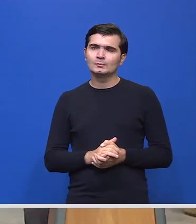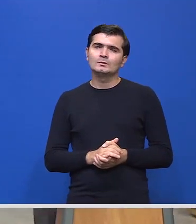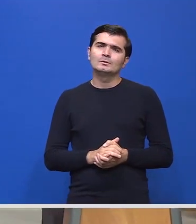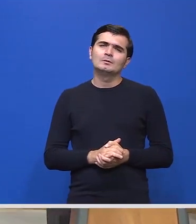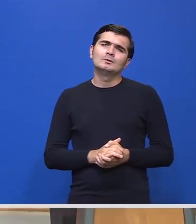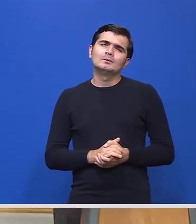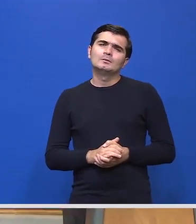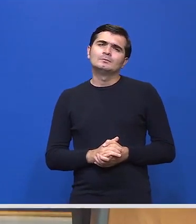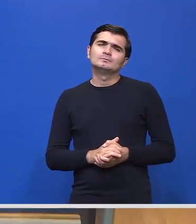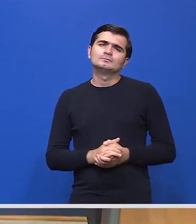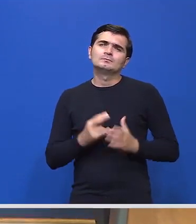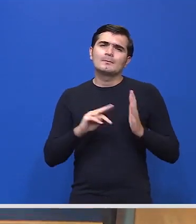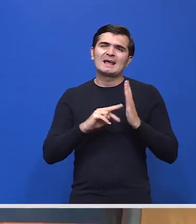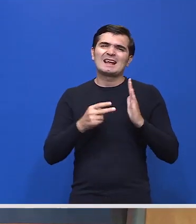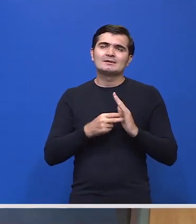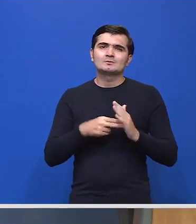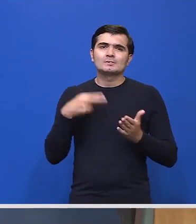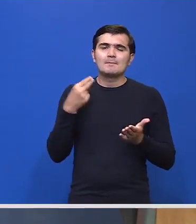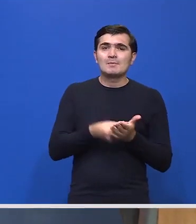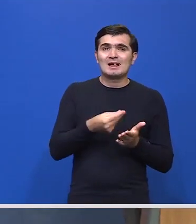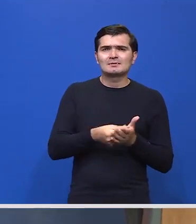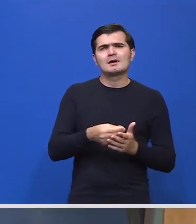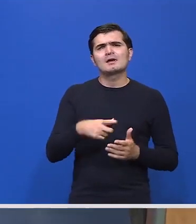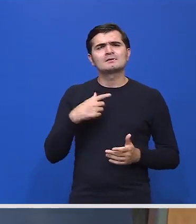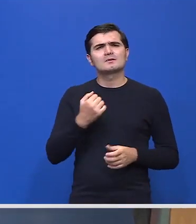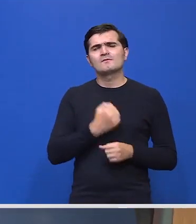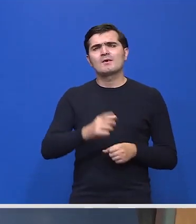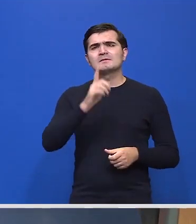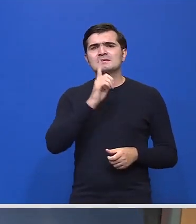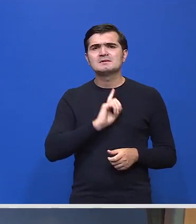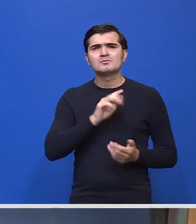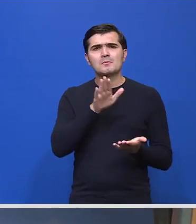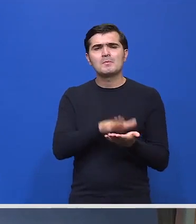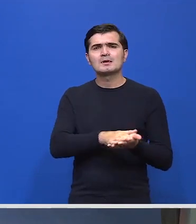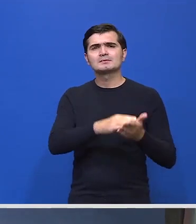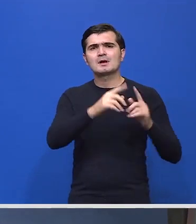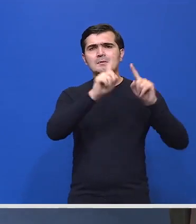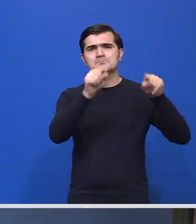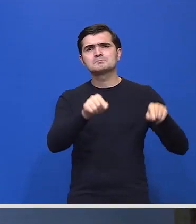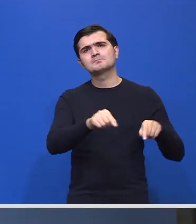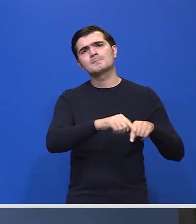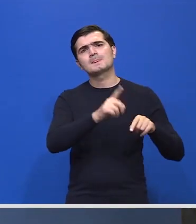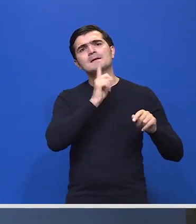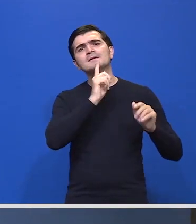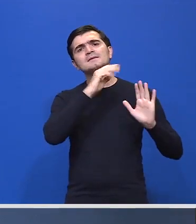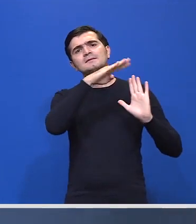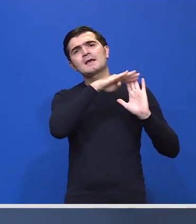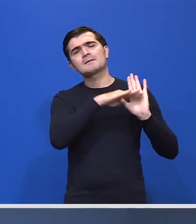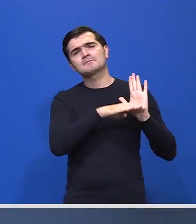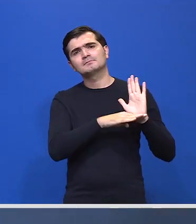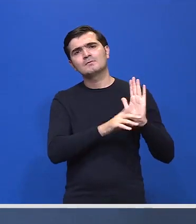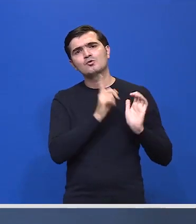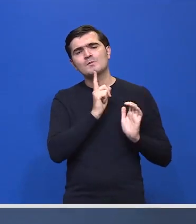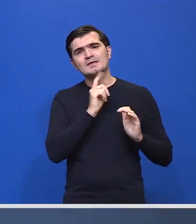Mecanismul de decontare este unul foarte simplu, pe baza listei nominale a